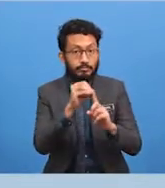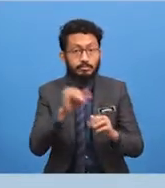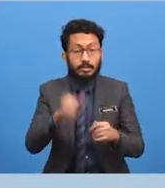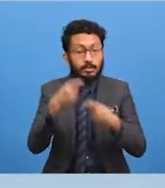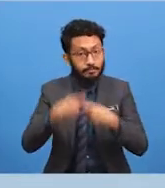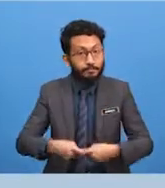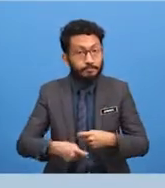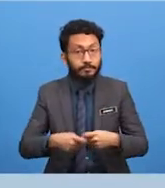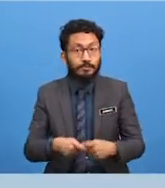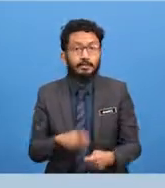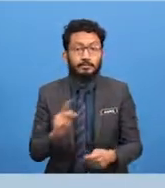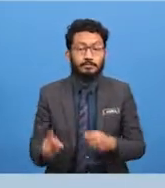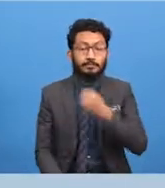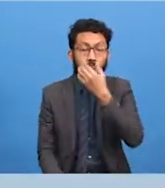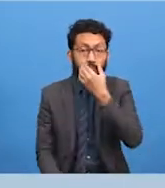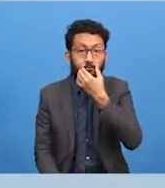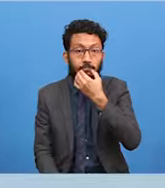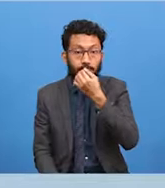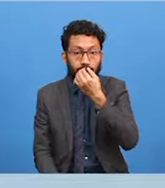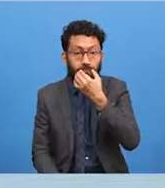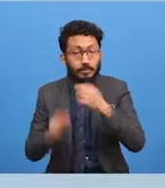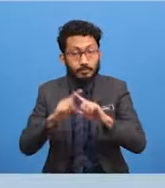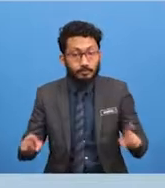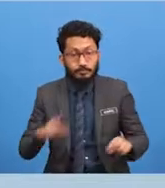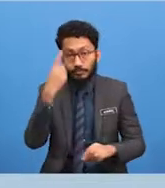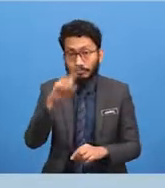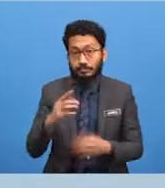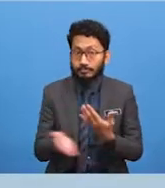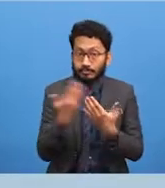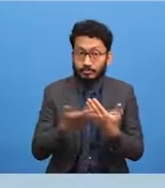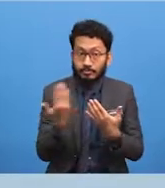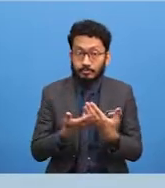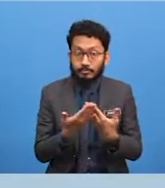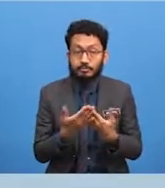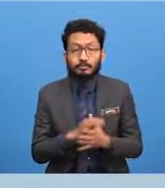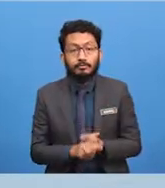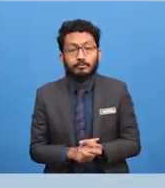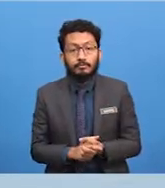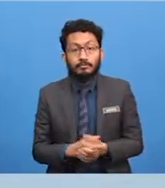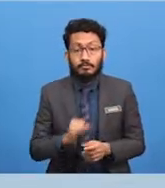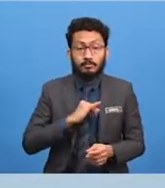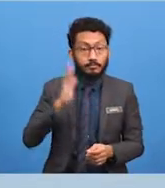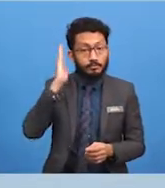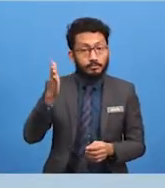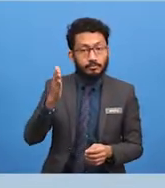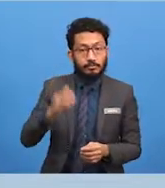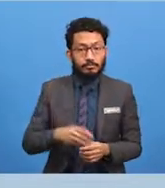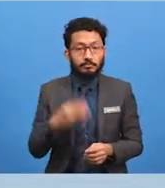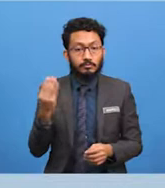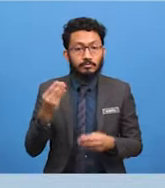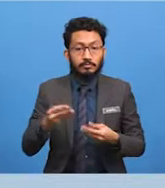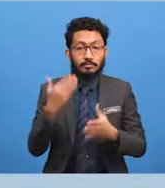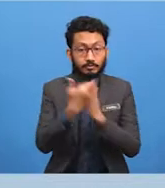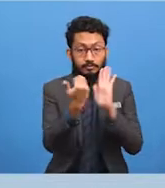ditetapkan. Tetapi, untuk memudahkan penerangan ini, saya akan hanya